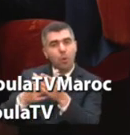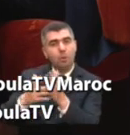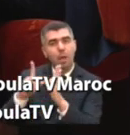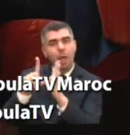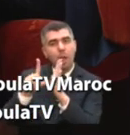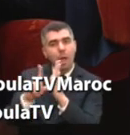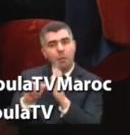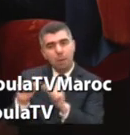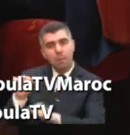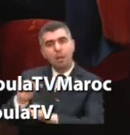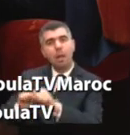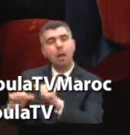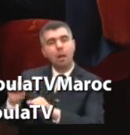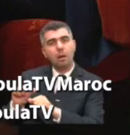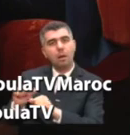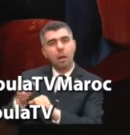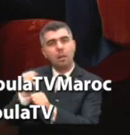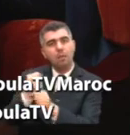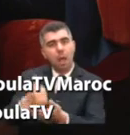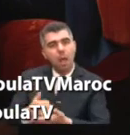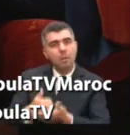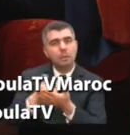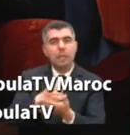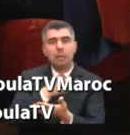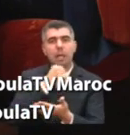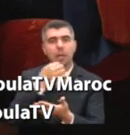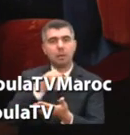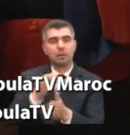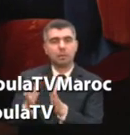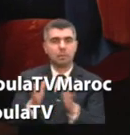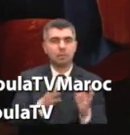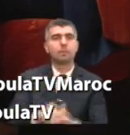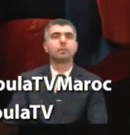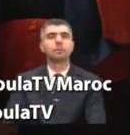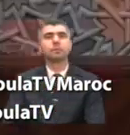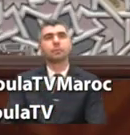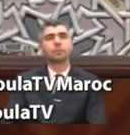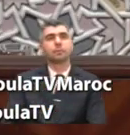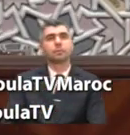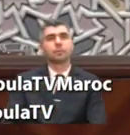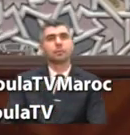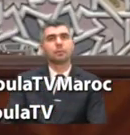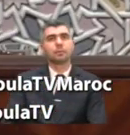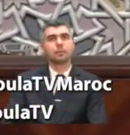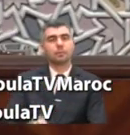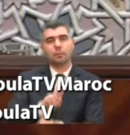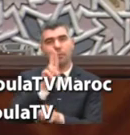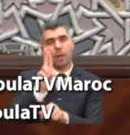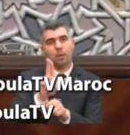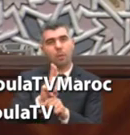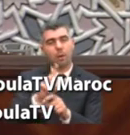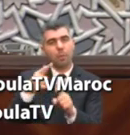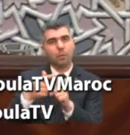الاستراتيجي للعمل من أجل المسنين. كلمة الفريق للتعقيب، تفضلوا سيد